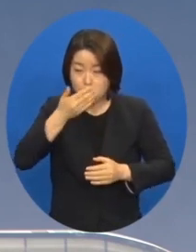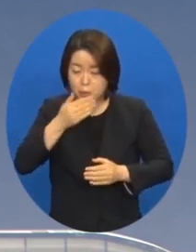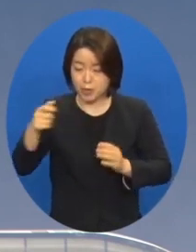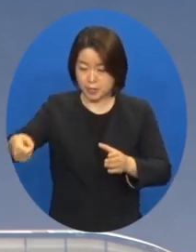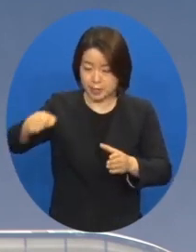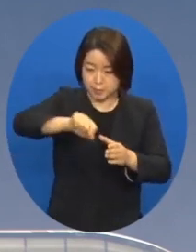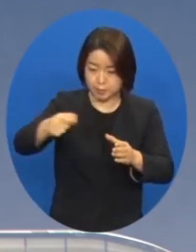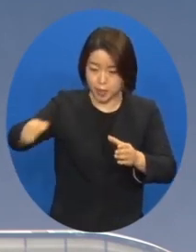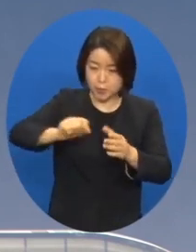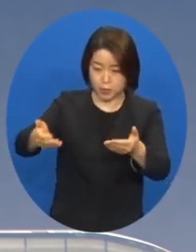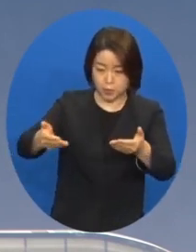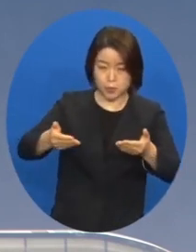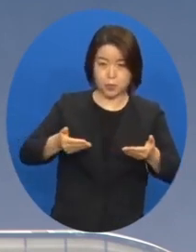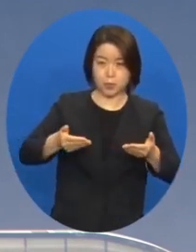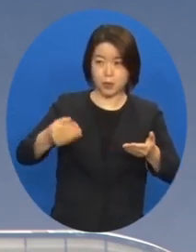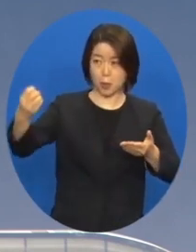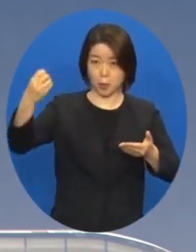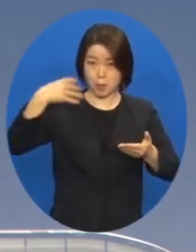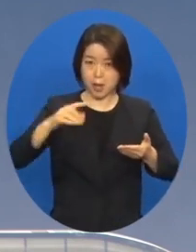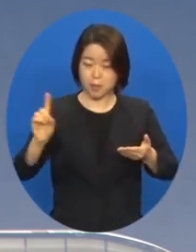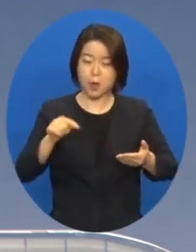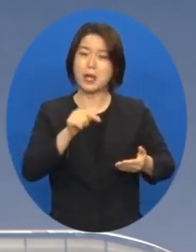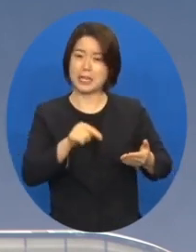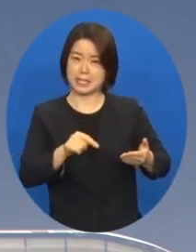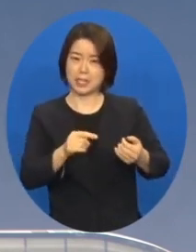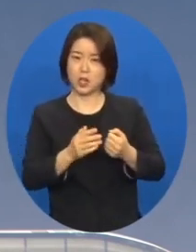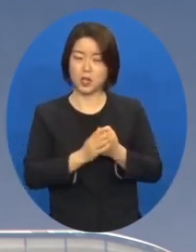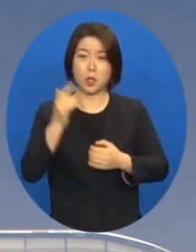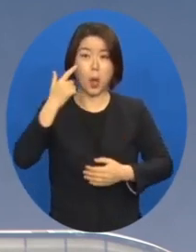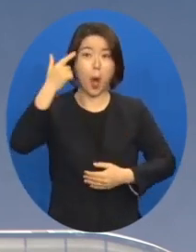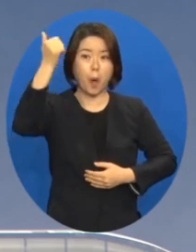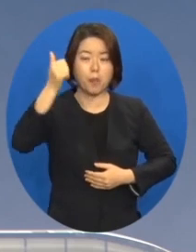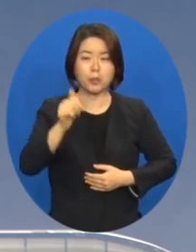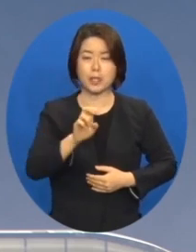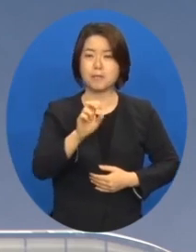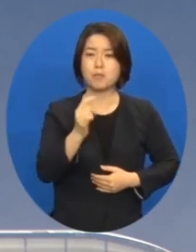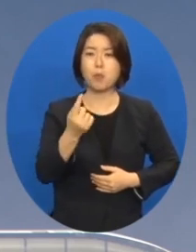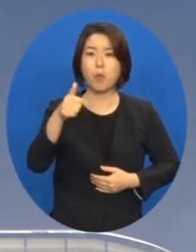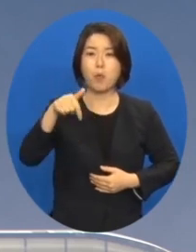주면서 그렇게 말씀하는 겁니다. 이건 목사님 모가지예요.